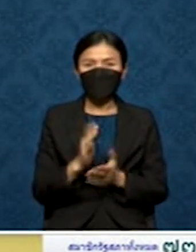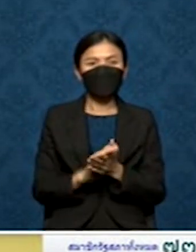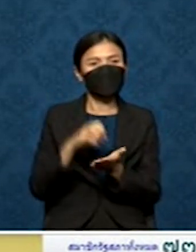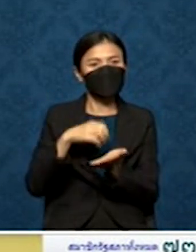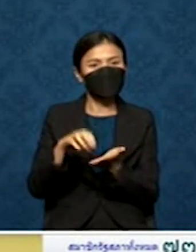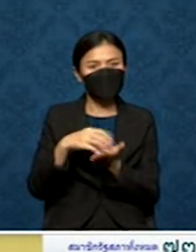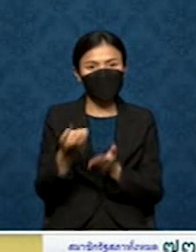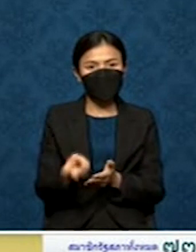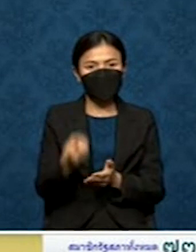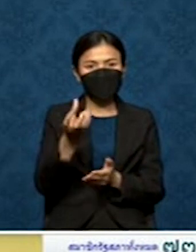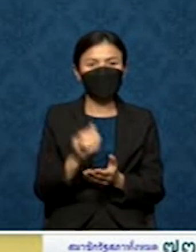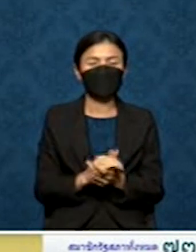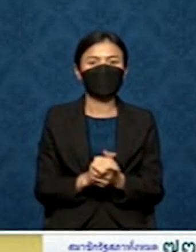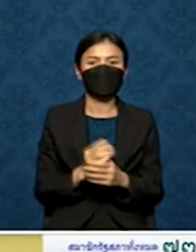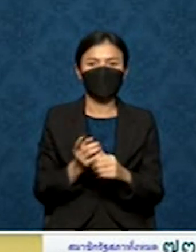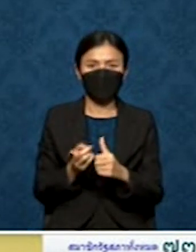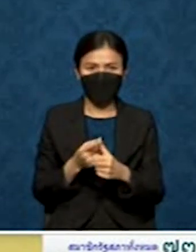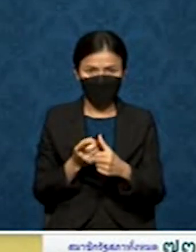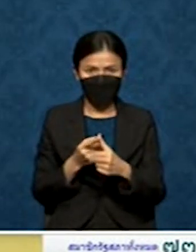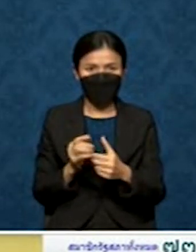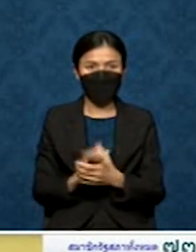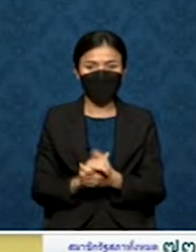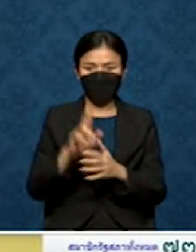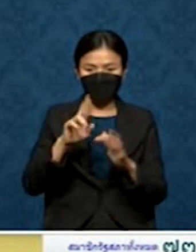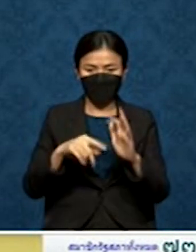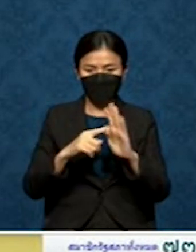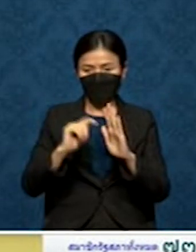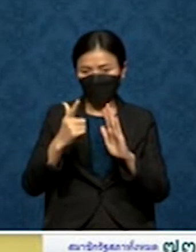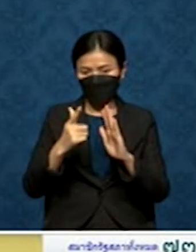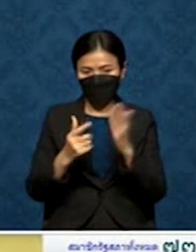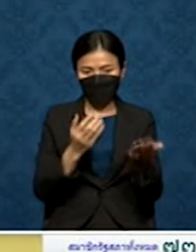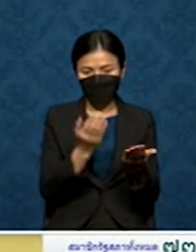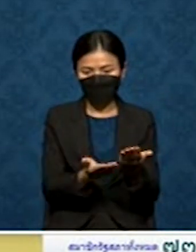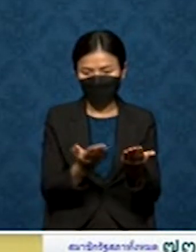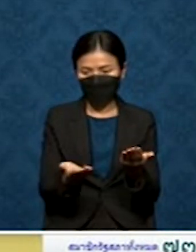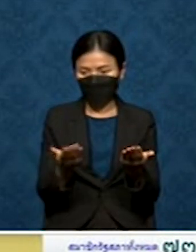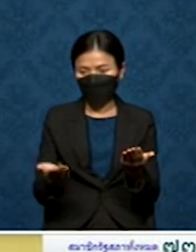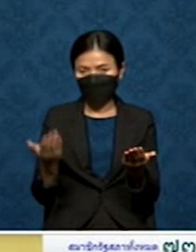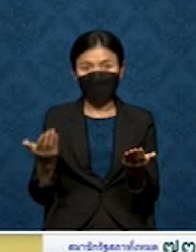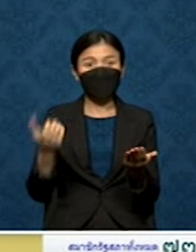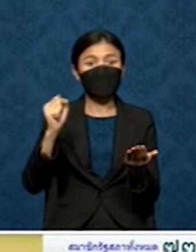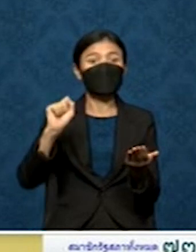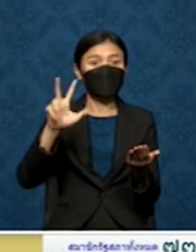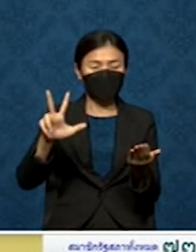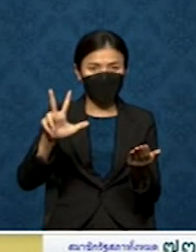ขอลงเรื่องประเด็นร่างทั้ง13ร่างที่เพื่อนสมาชิกเสนอมาเนี่ย